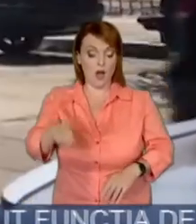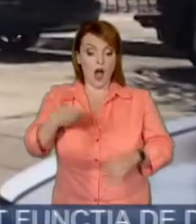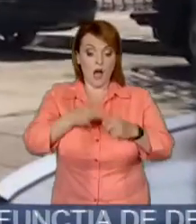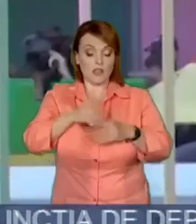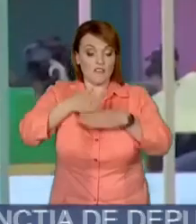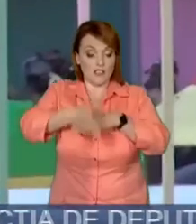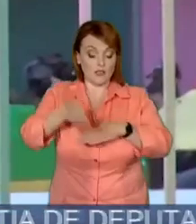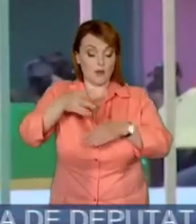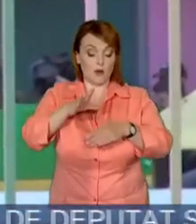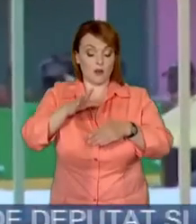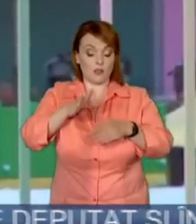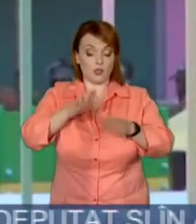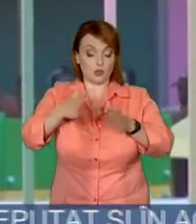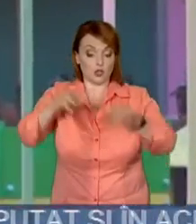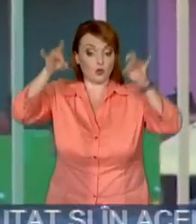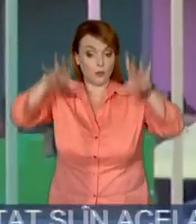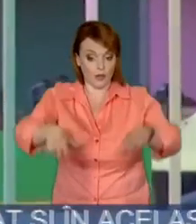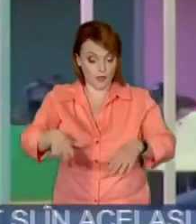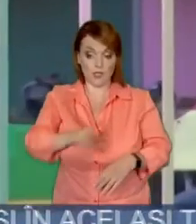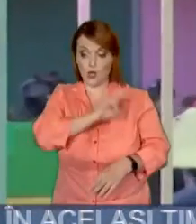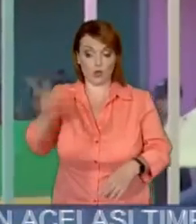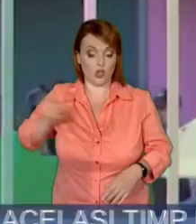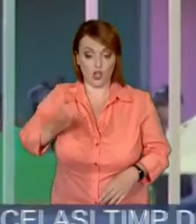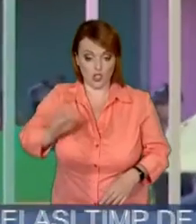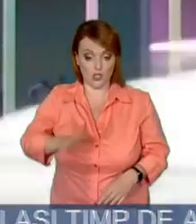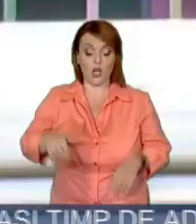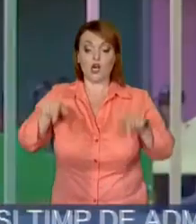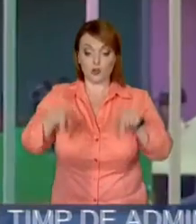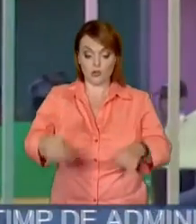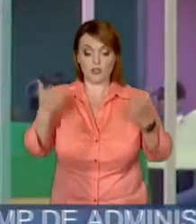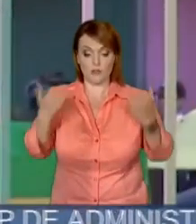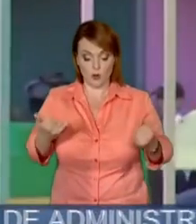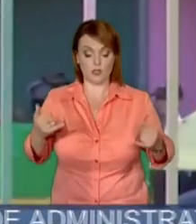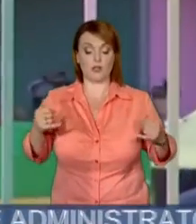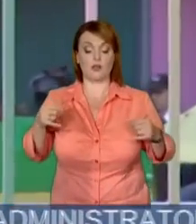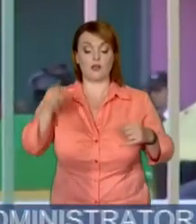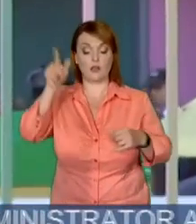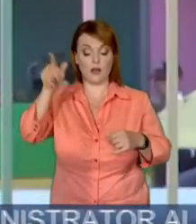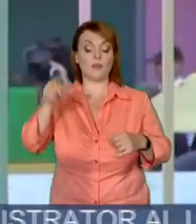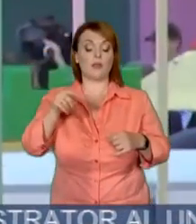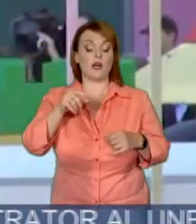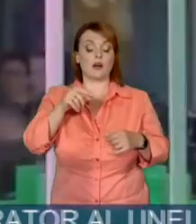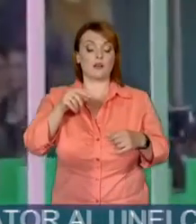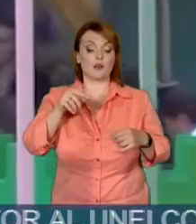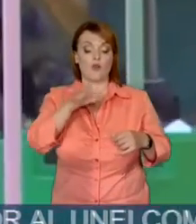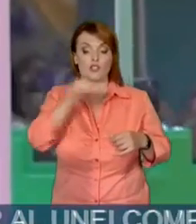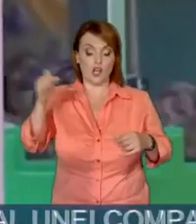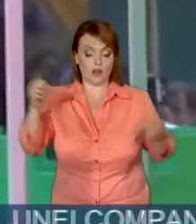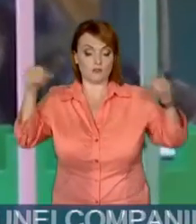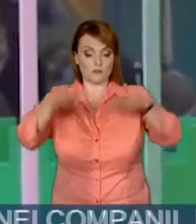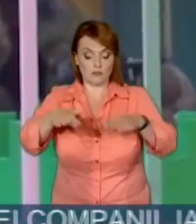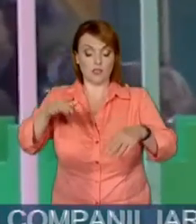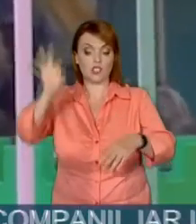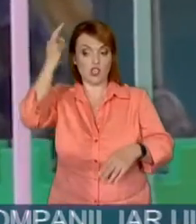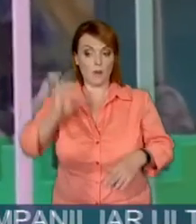întâlniri cu oficiali de rang înalt. Tot astăzi, aliații Kievului s-au reunit din nou la baza militară americană de la Ramstein, în vestul Germaniei,